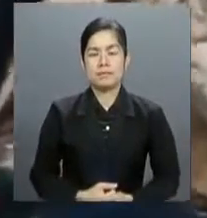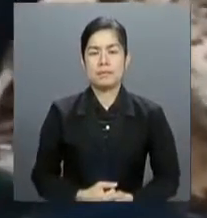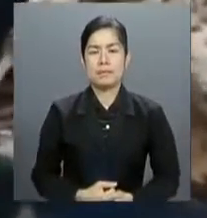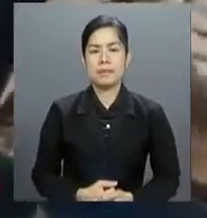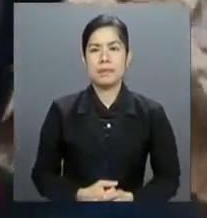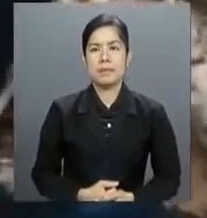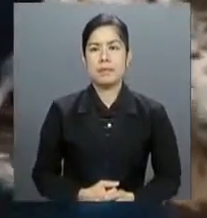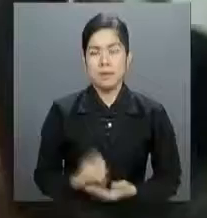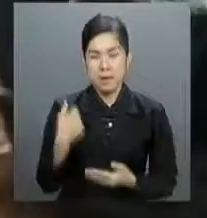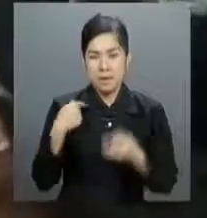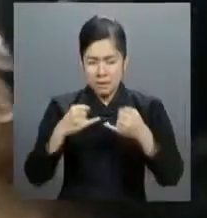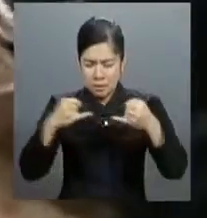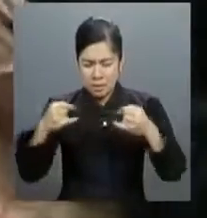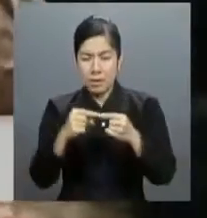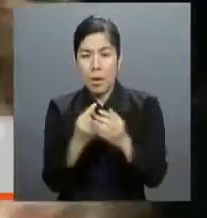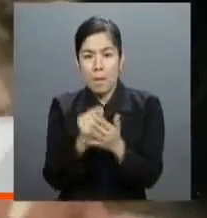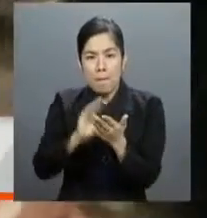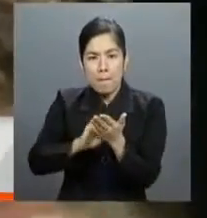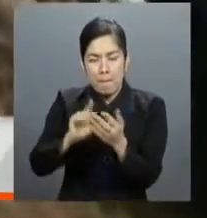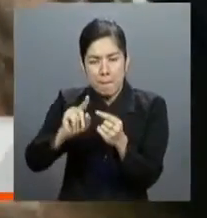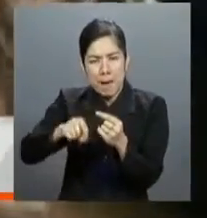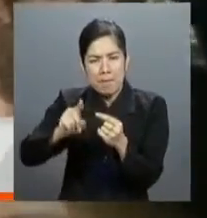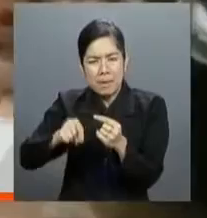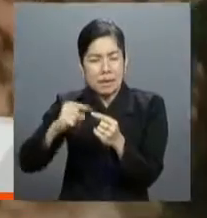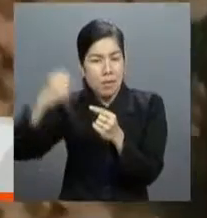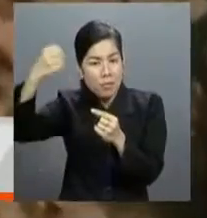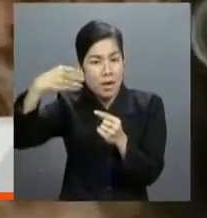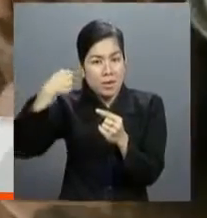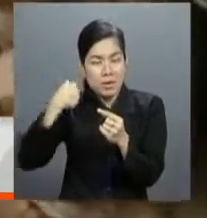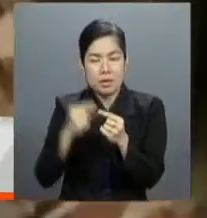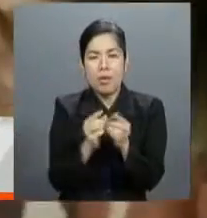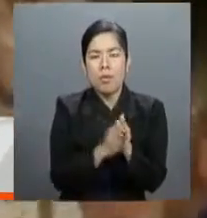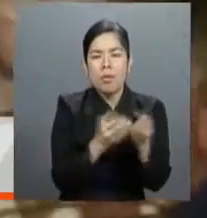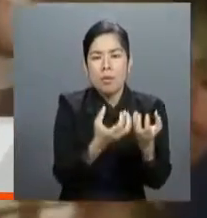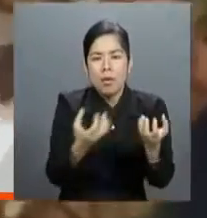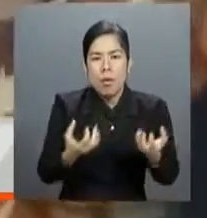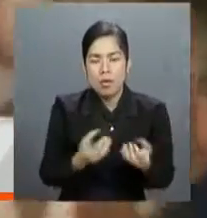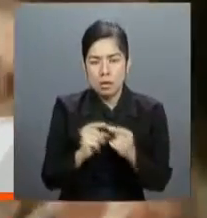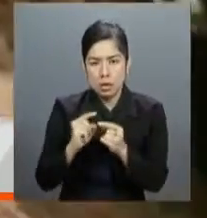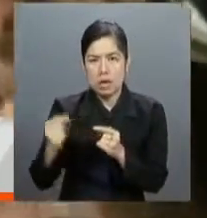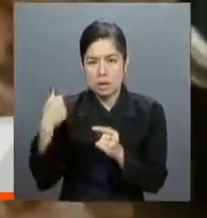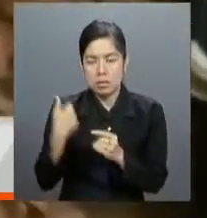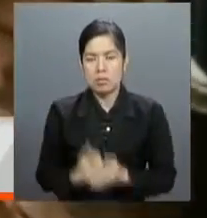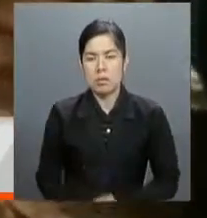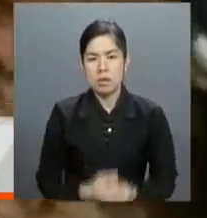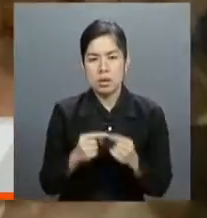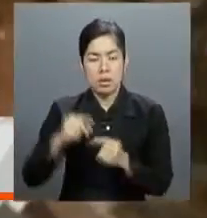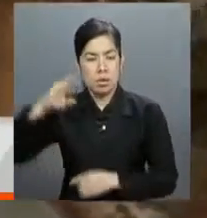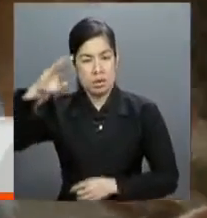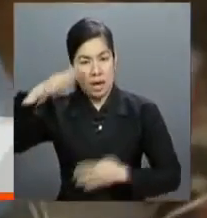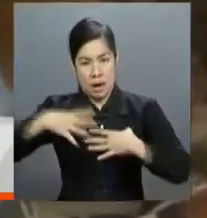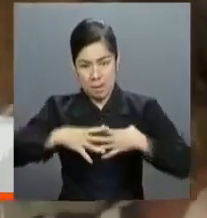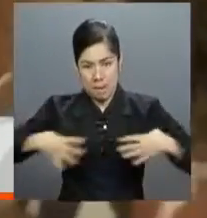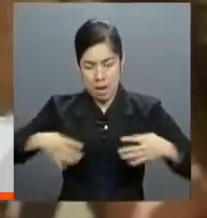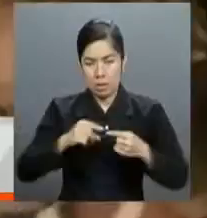สวิตช์ไฟฟ้าที่ใช้เปิดปิดวงจรไฟฟ้าและอุปกรณ์ประกอบระเบิดถูกทหารจากกรมทหารพรานที่45ยึดได้ขณะเข้